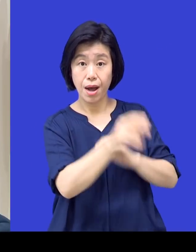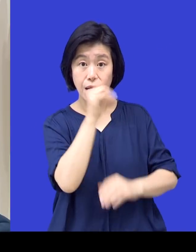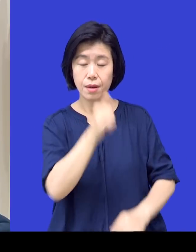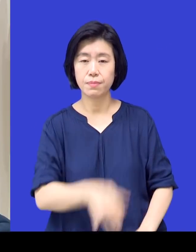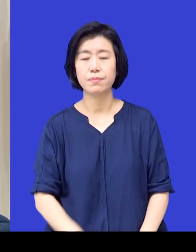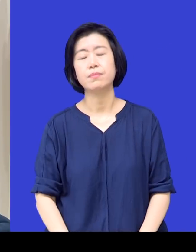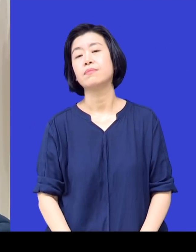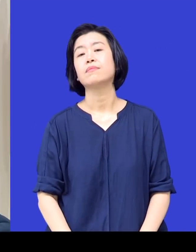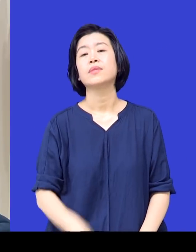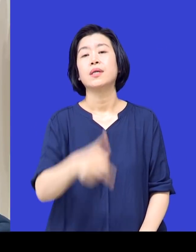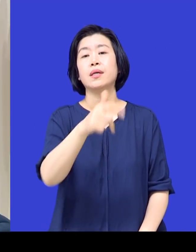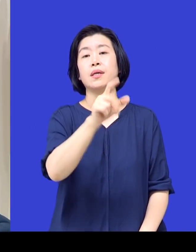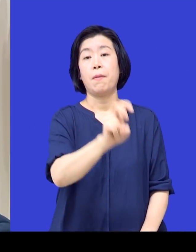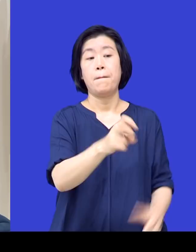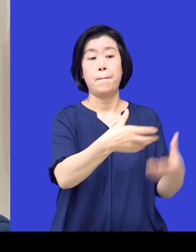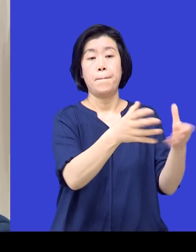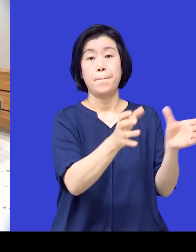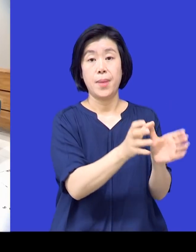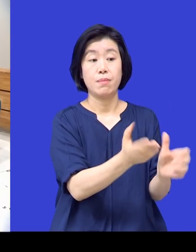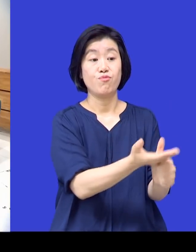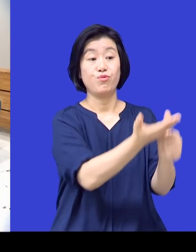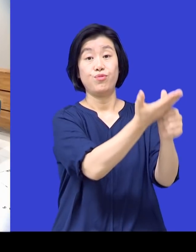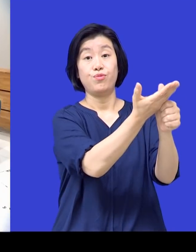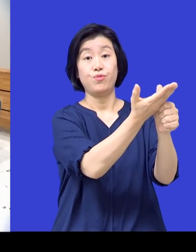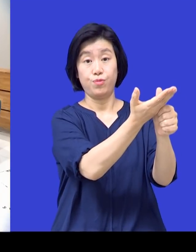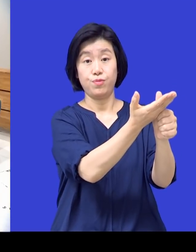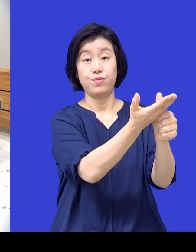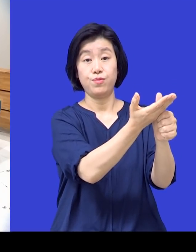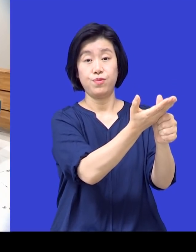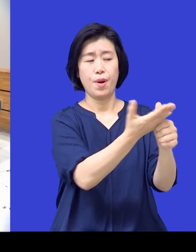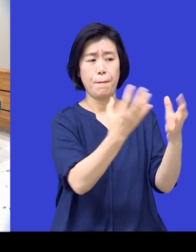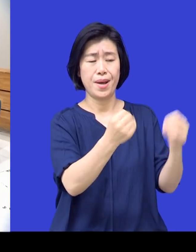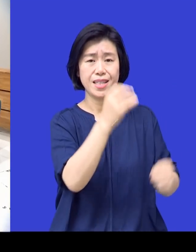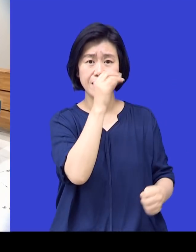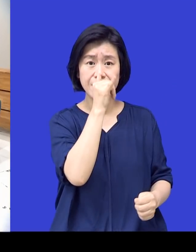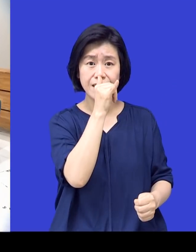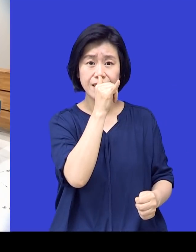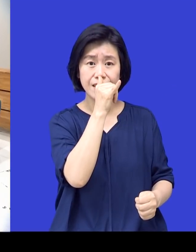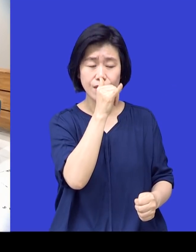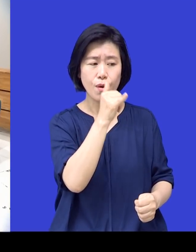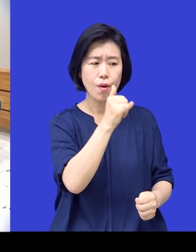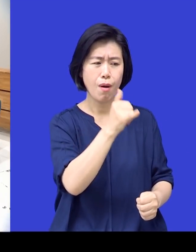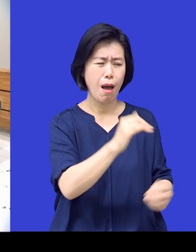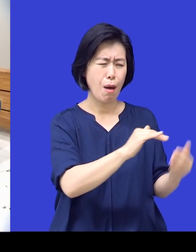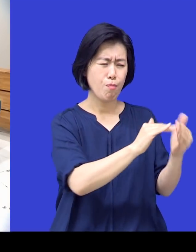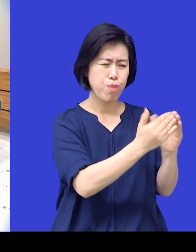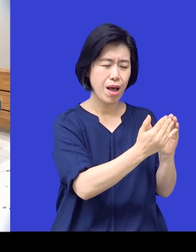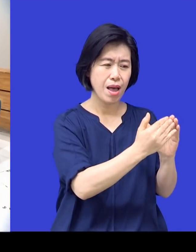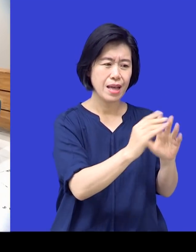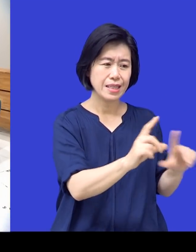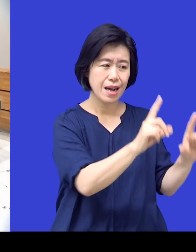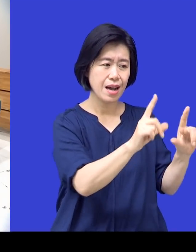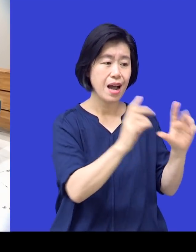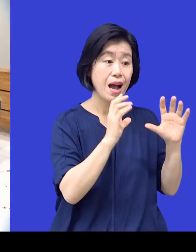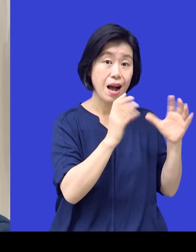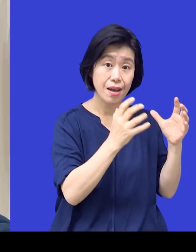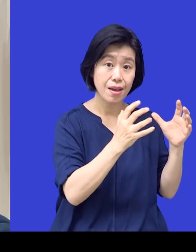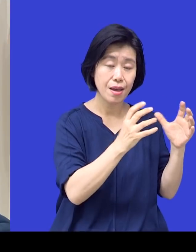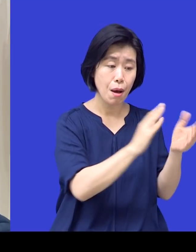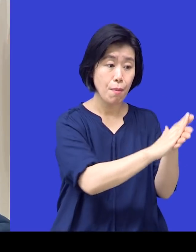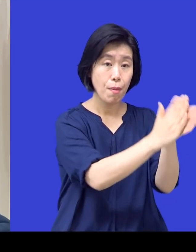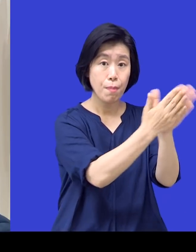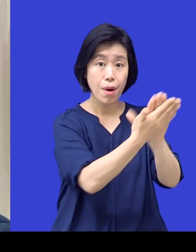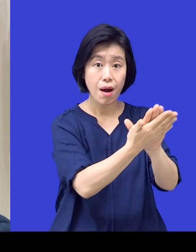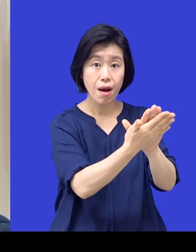막 90% 이상이 컴패션에서 자란 아이들이 그런 대학을 가요. 와. 그러니까 이 컴패션을 보고 예수 안 믿는 사람들도